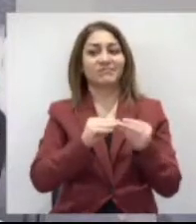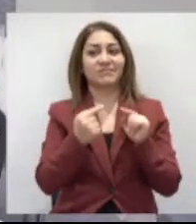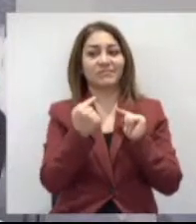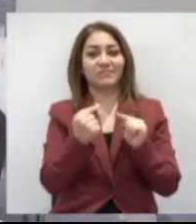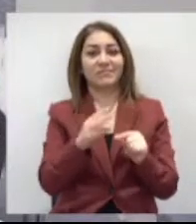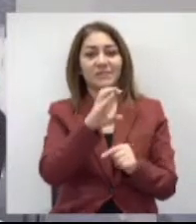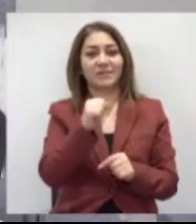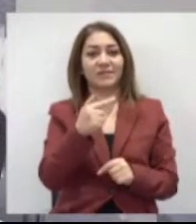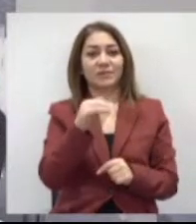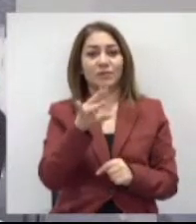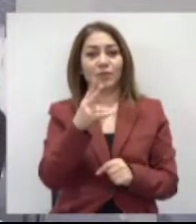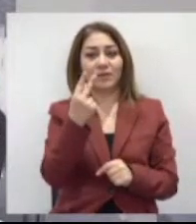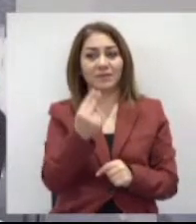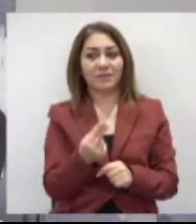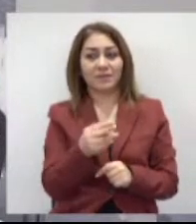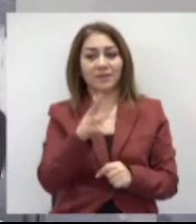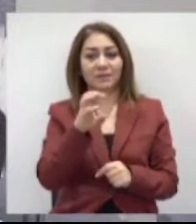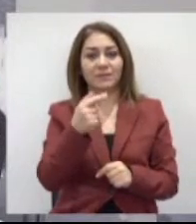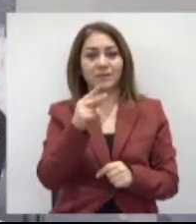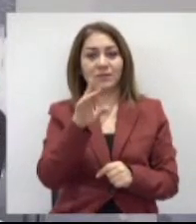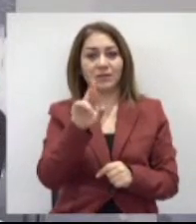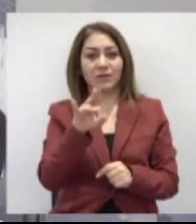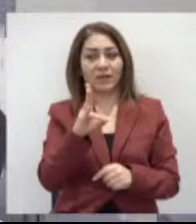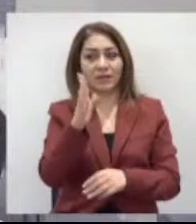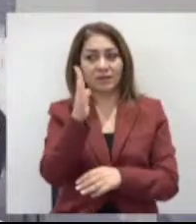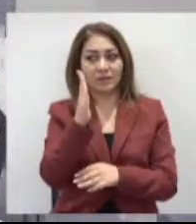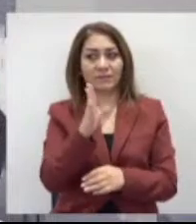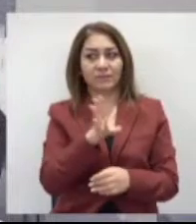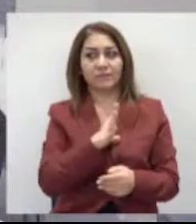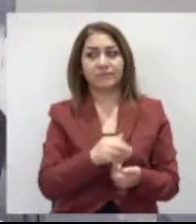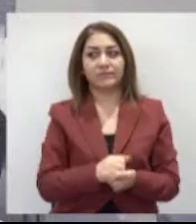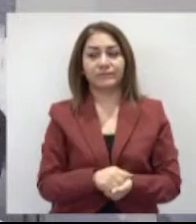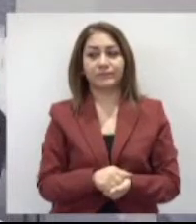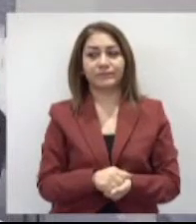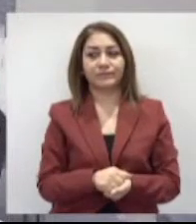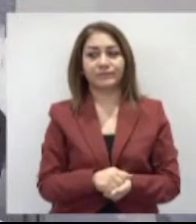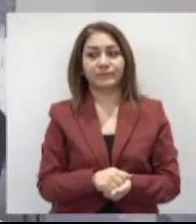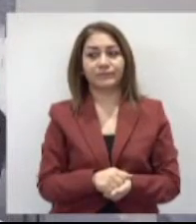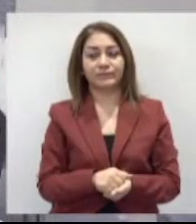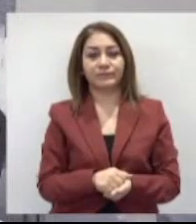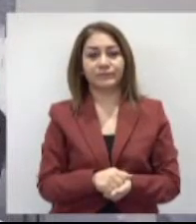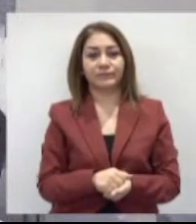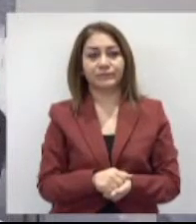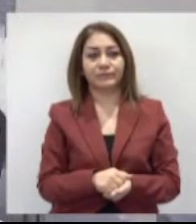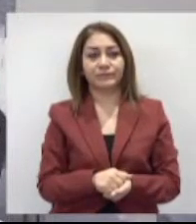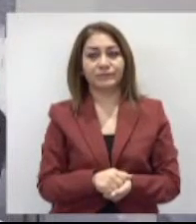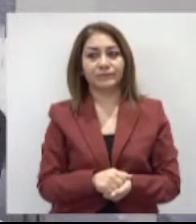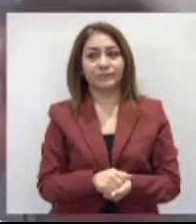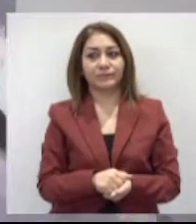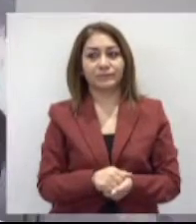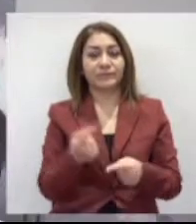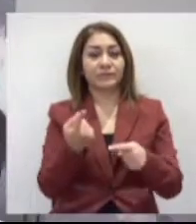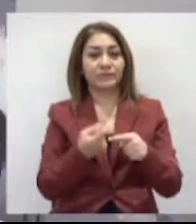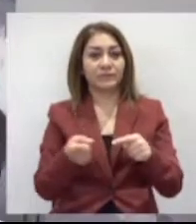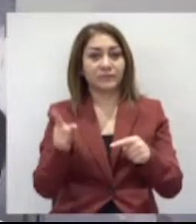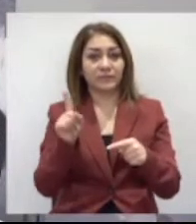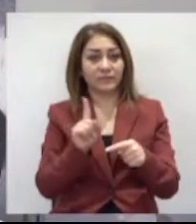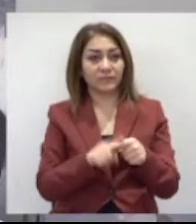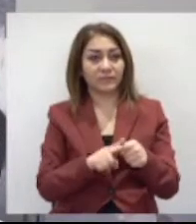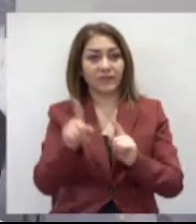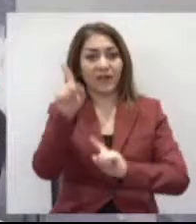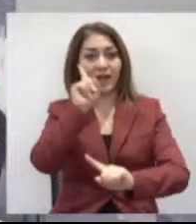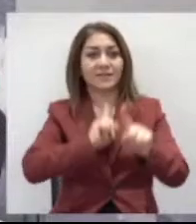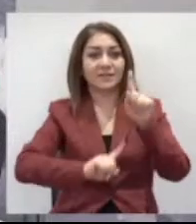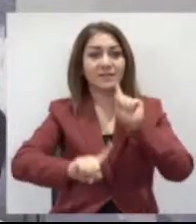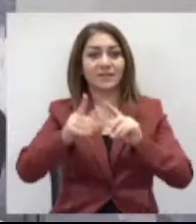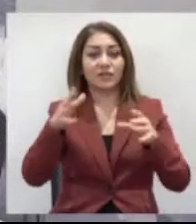պարոն Սակունց, հետո տեսա պարոն Մելքոնյանը, հետո Շնորհակալություն պարոն Անդրեսյան։ Քանի որ